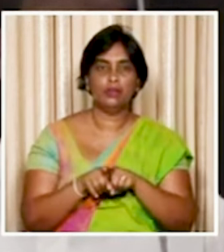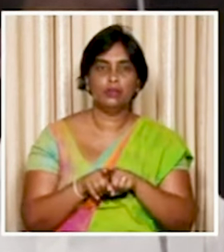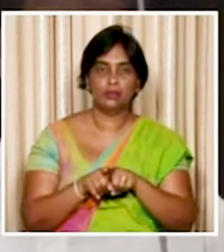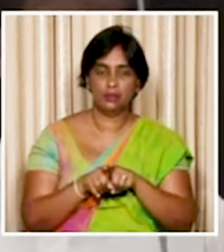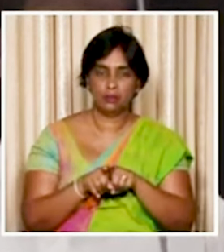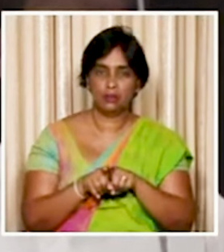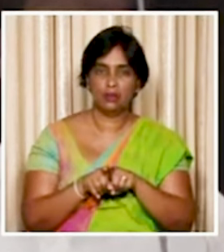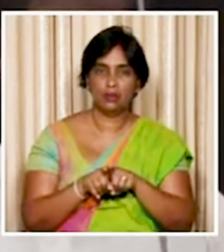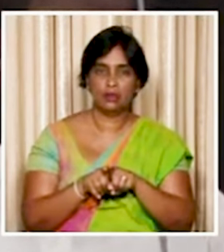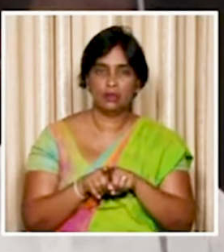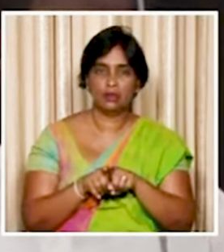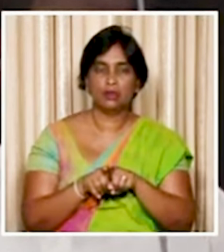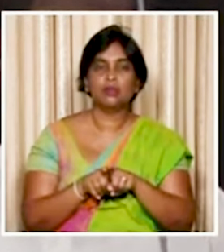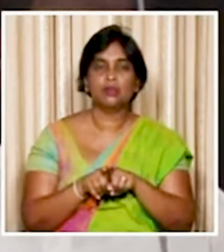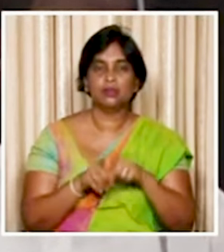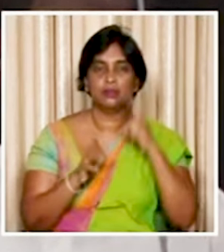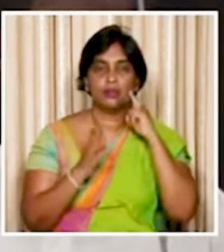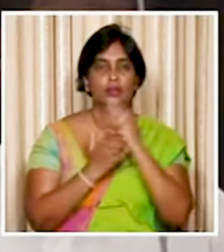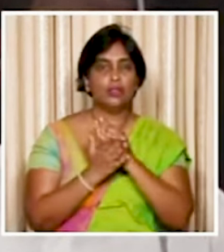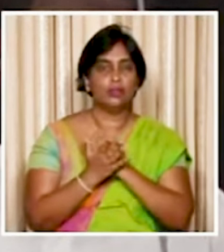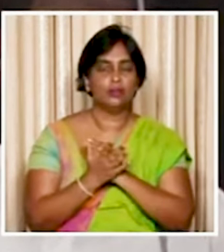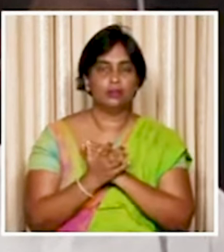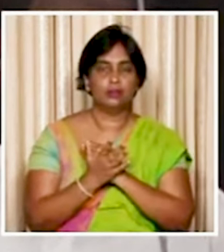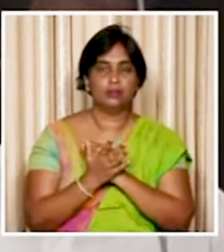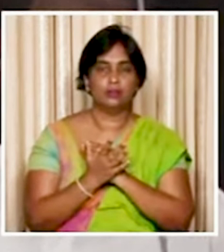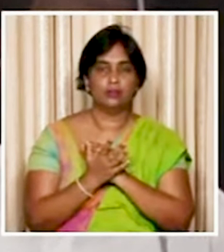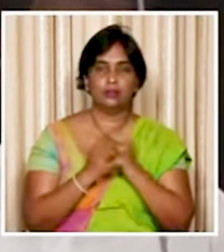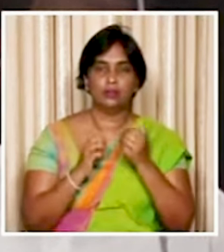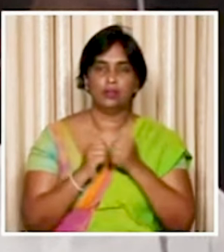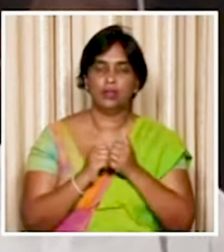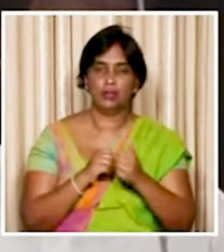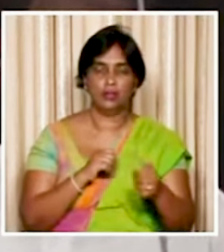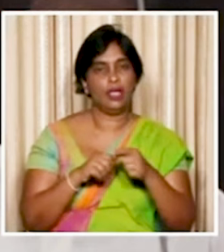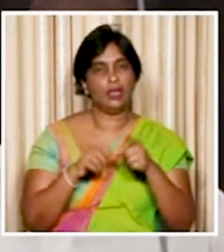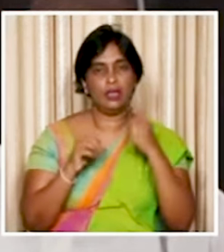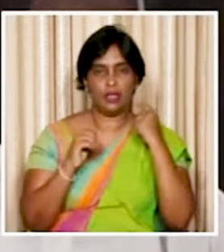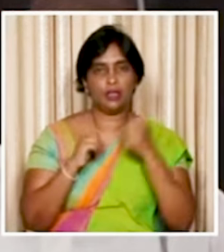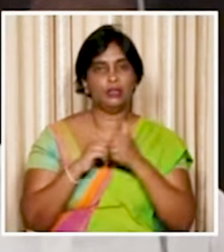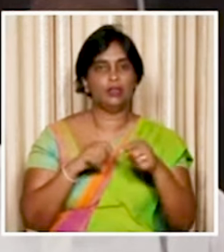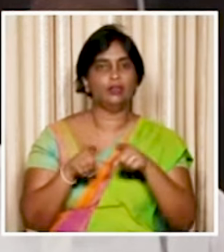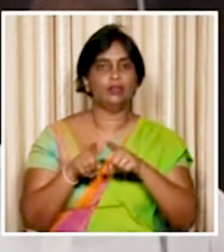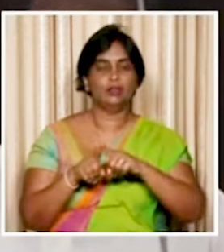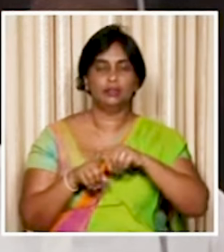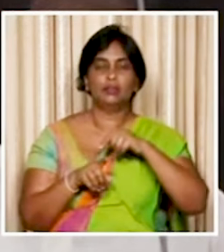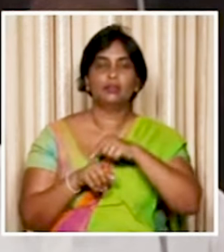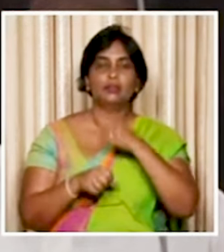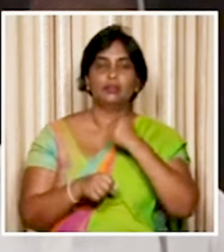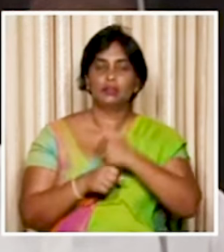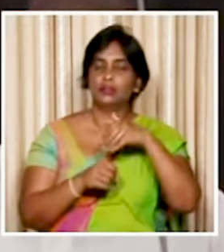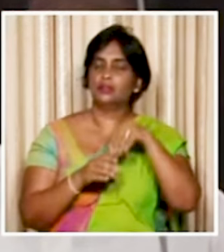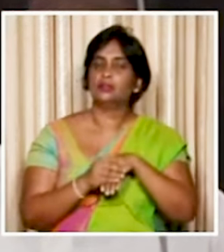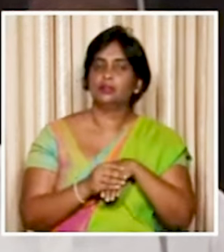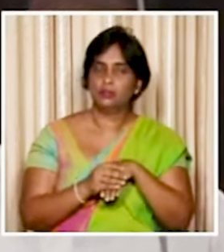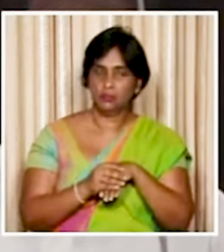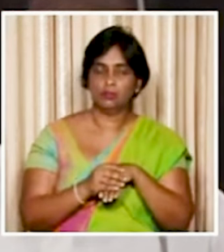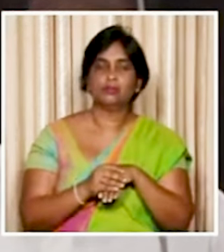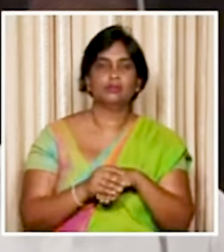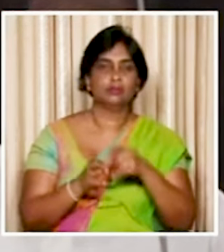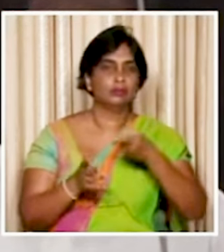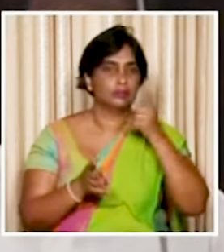குறிப்பிடப்பட்டவர்கள் இன்று ஆளுங்கட்சியில் பிரதானமான முடிவு எடுக்கிறவர்களில் பங்குதாரர்களாக